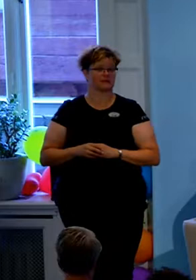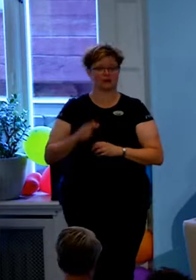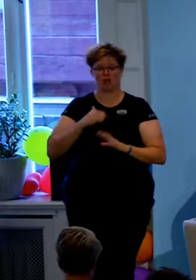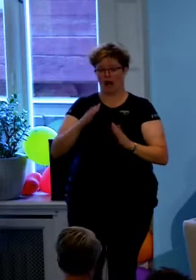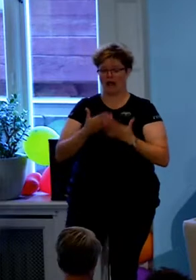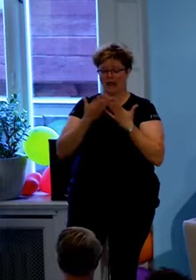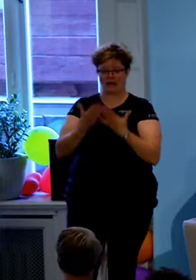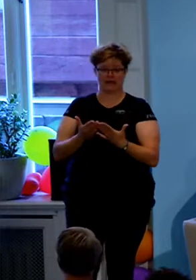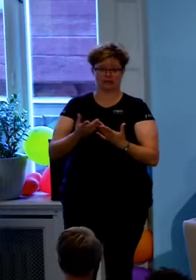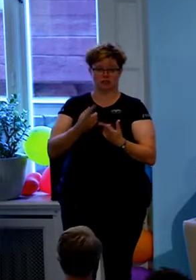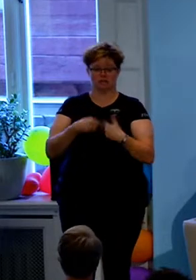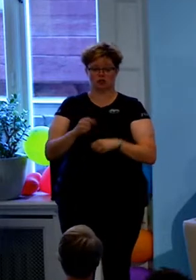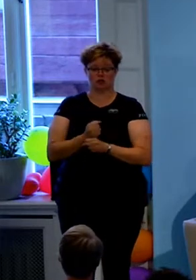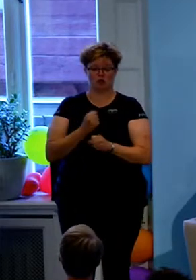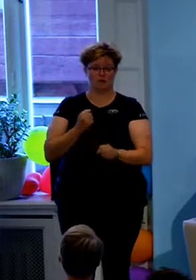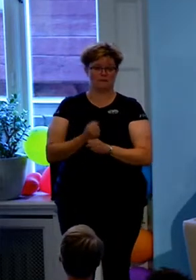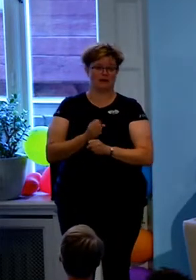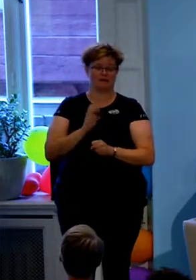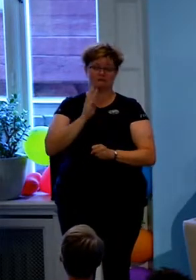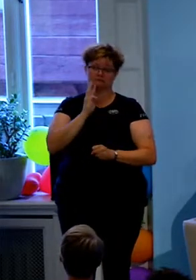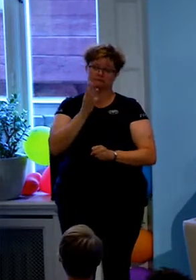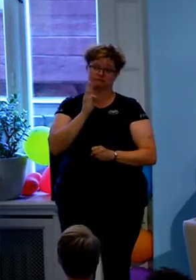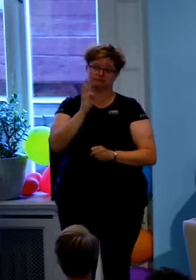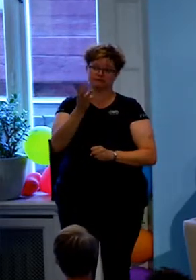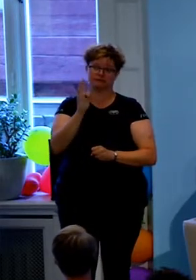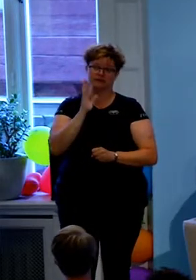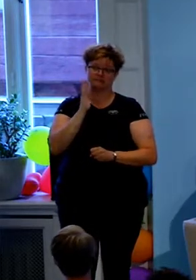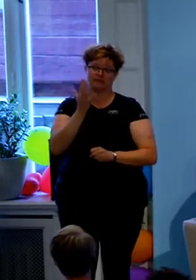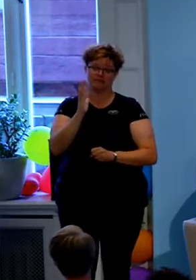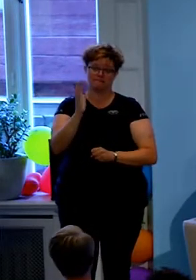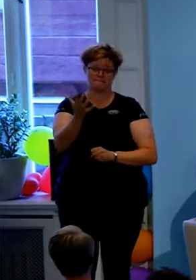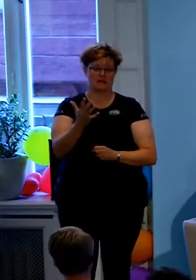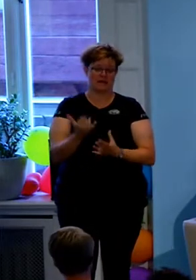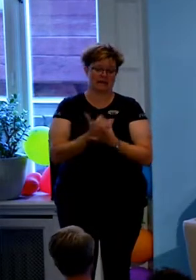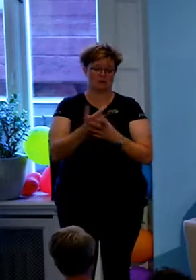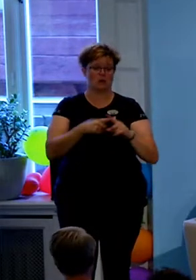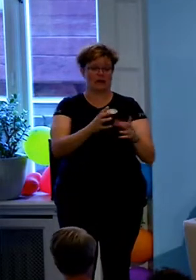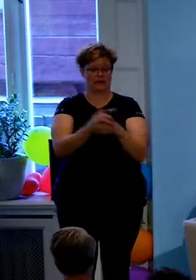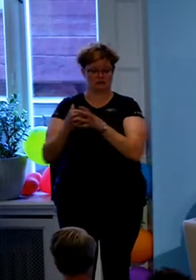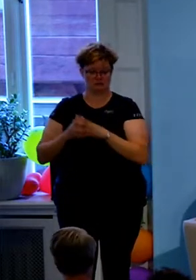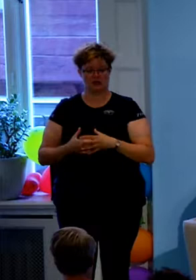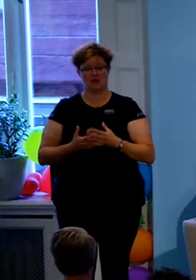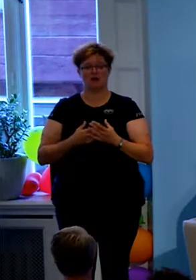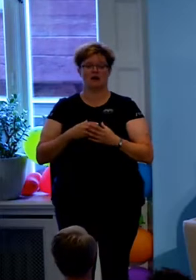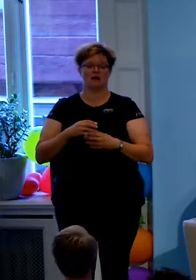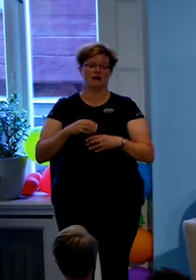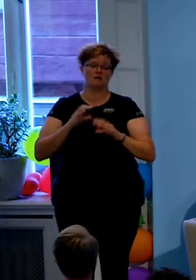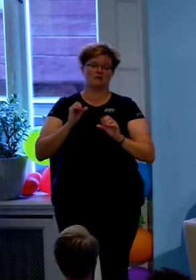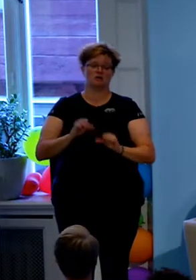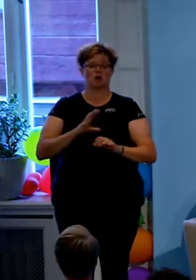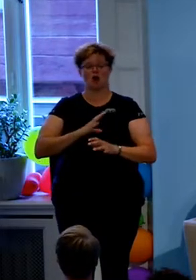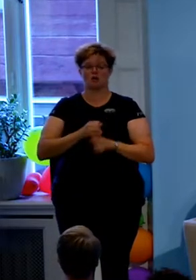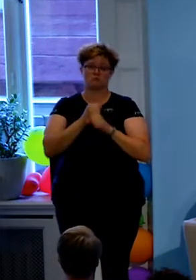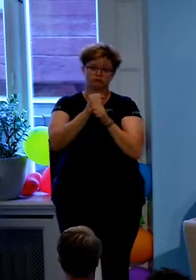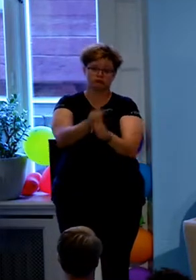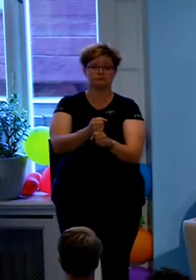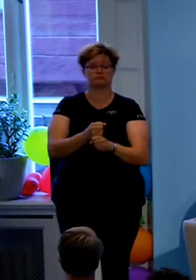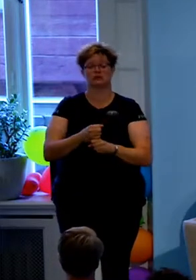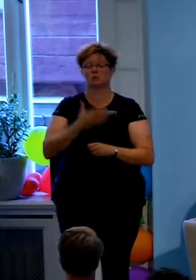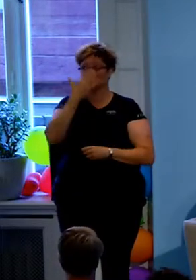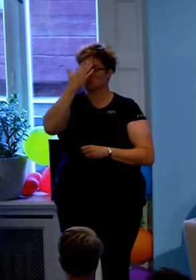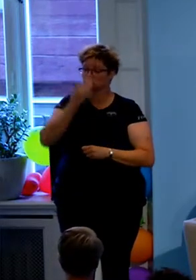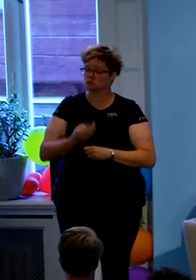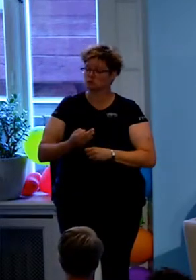jag läste här så var det man bytte jobbet var tredje, vart femte år i någon i kategorier. Och kontinuiteten och bara kunskapen